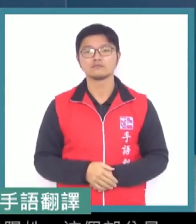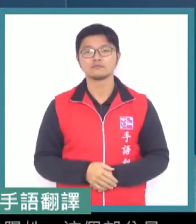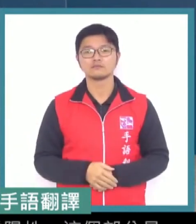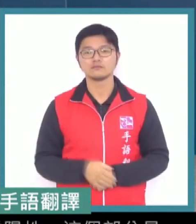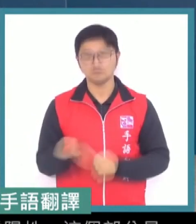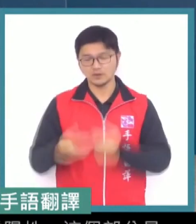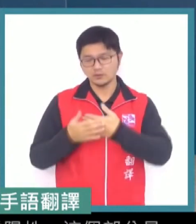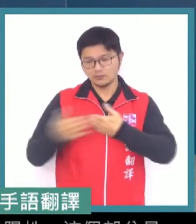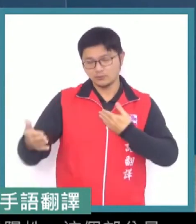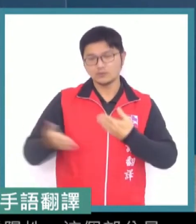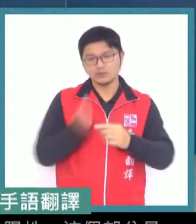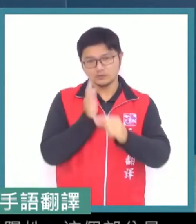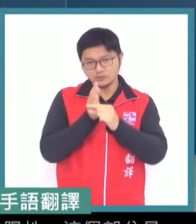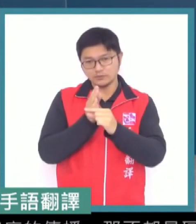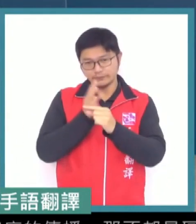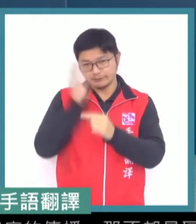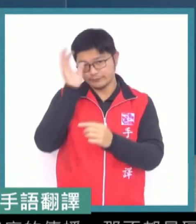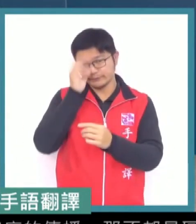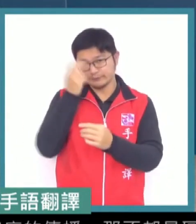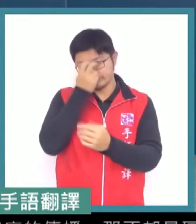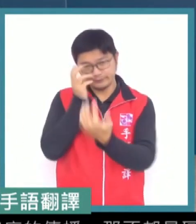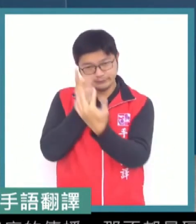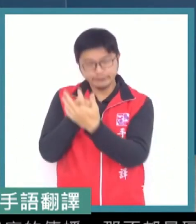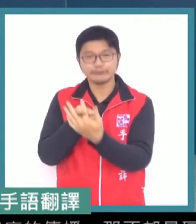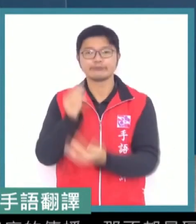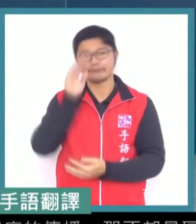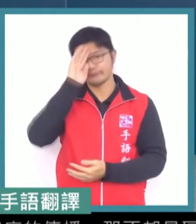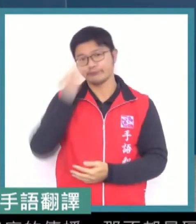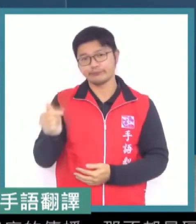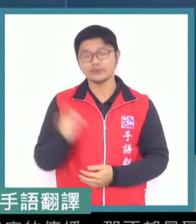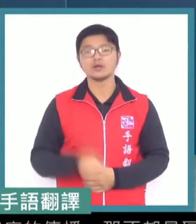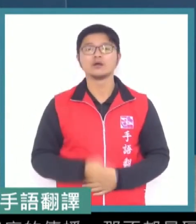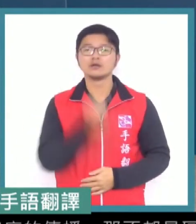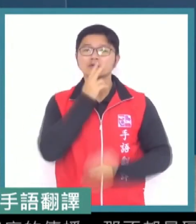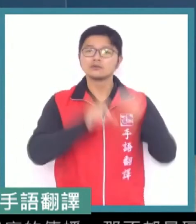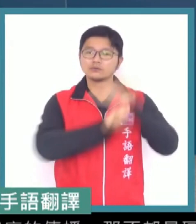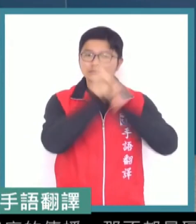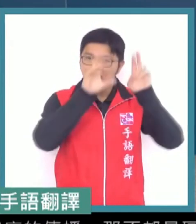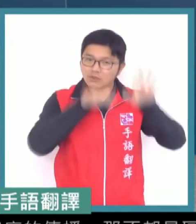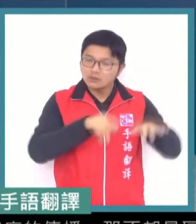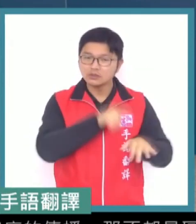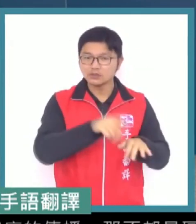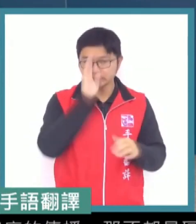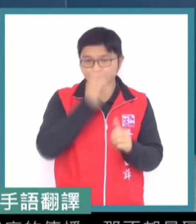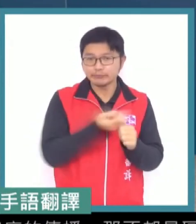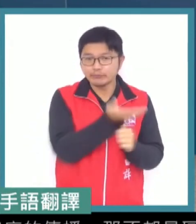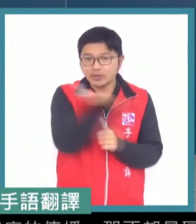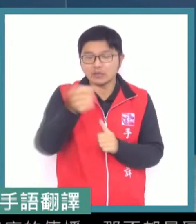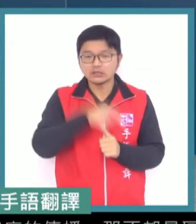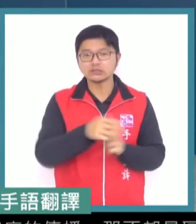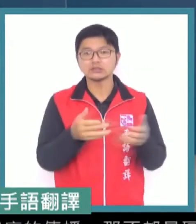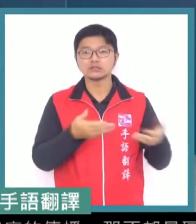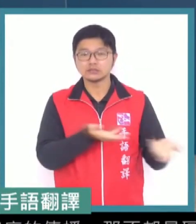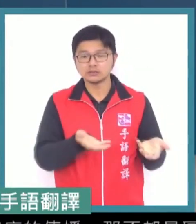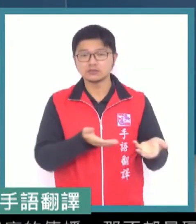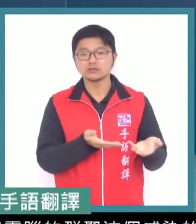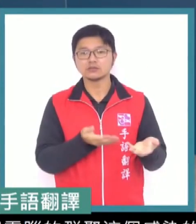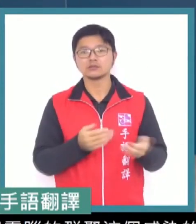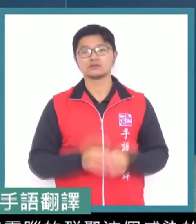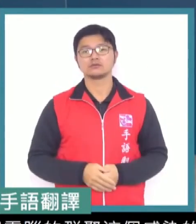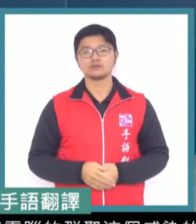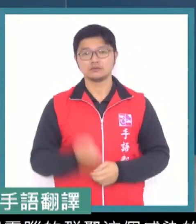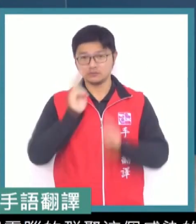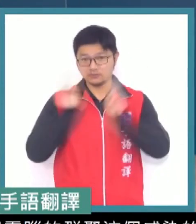隔中。那亚旭电脑的群聚这个感染的事件到目前为止经过指挥中